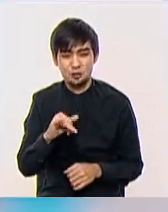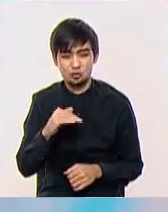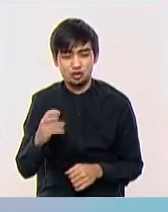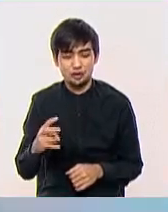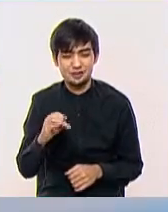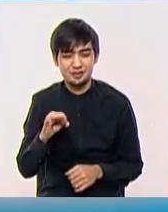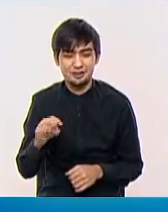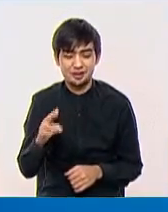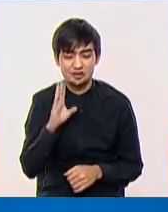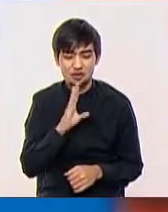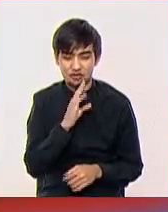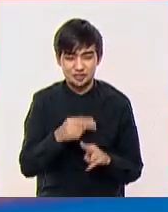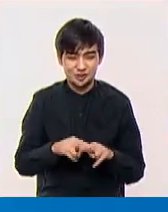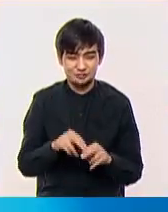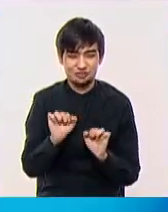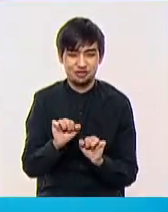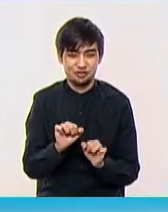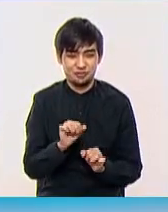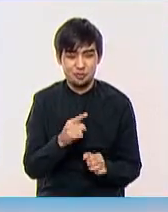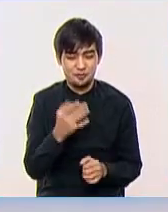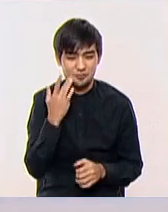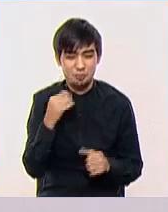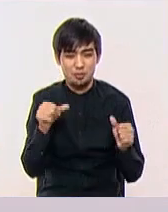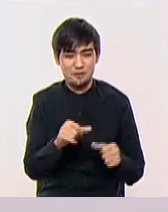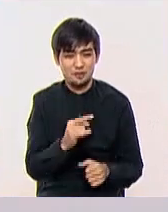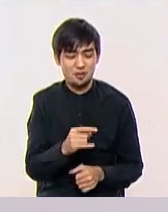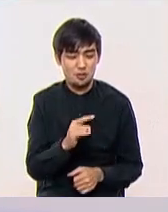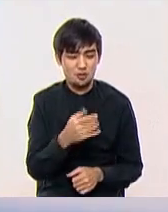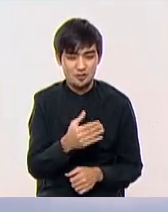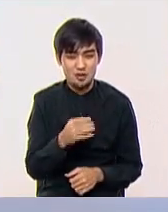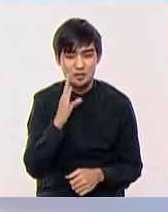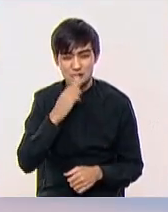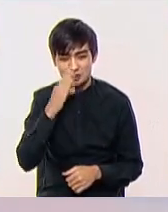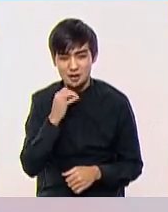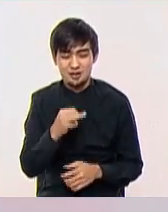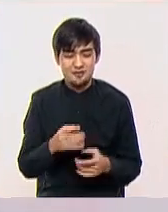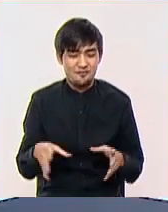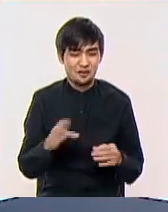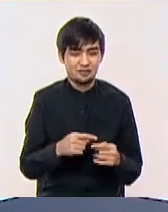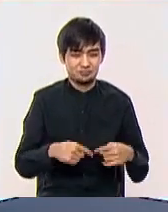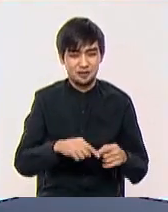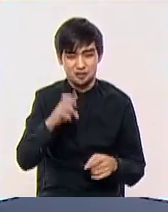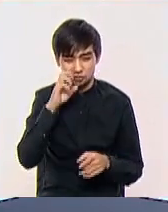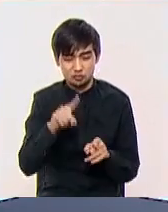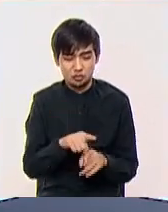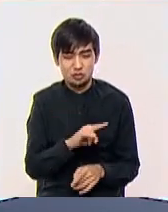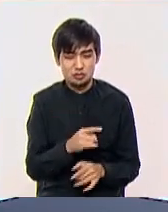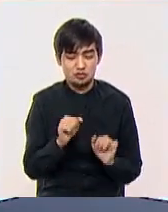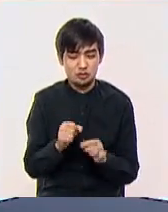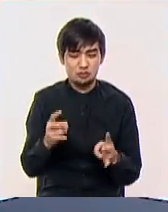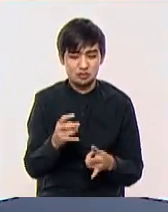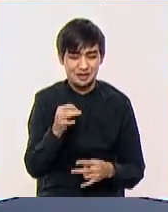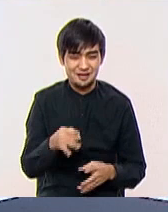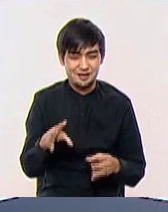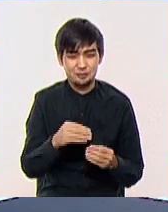отыр. Бала құқығын ата-ана, бауырлары, қоғам мүшелері, мемлекеттің барлығы қорғау керек. Мәселе осы қорғаудың